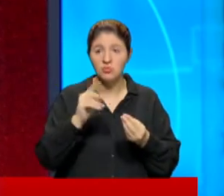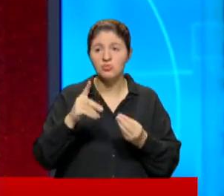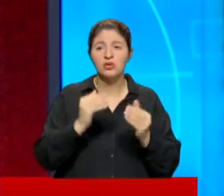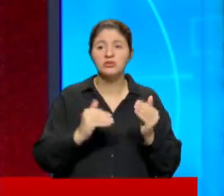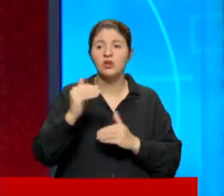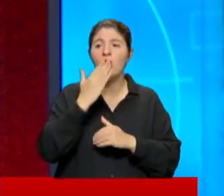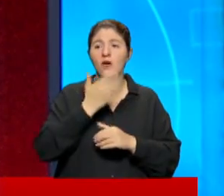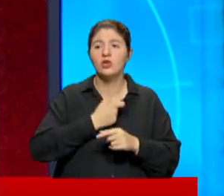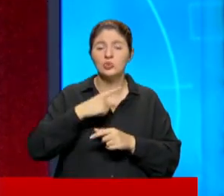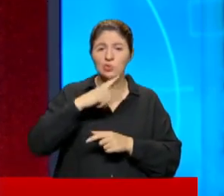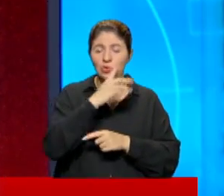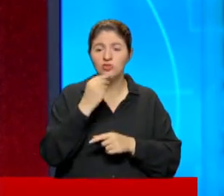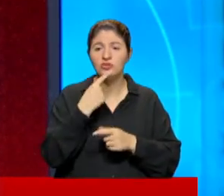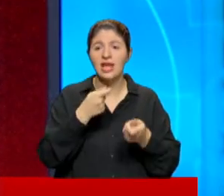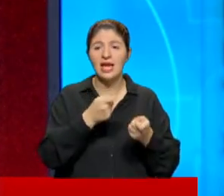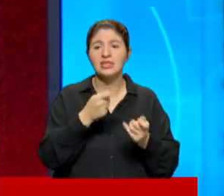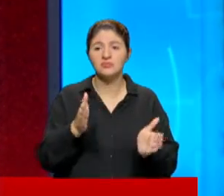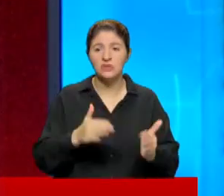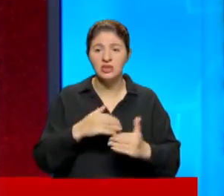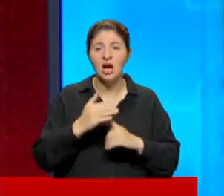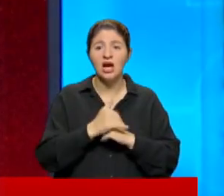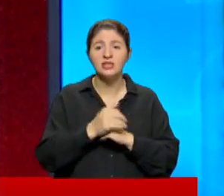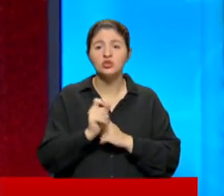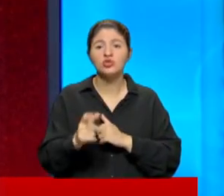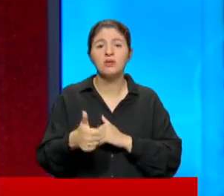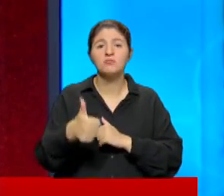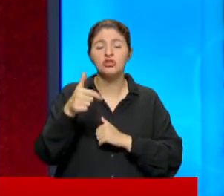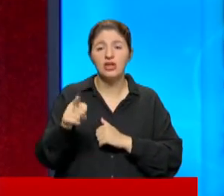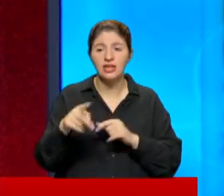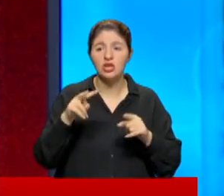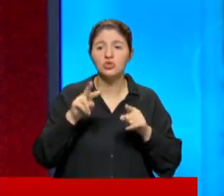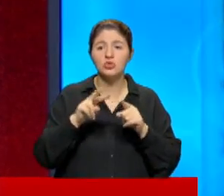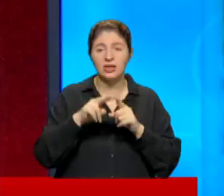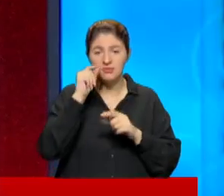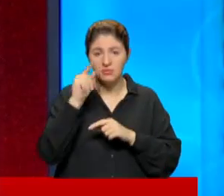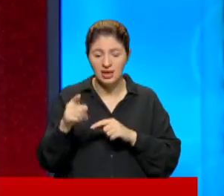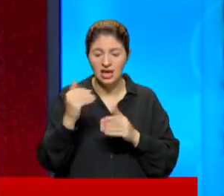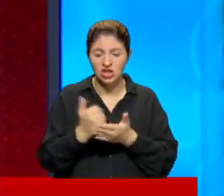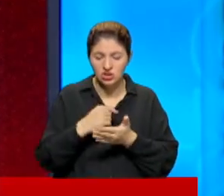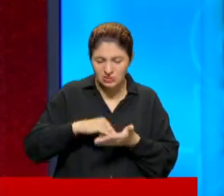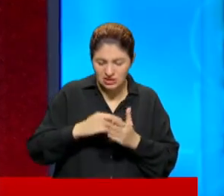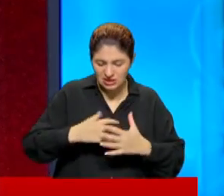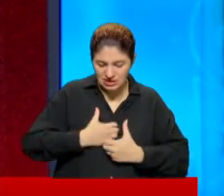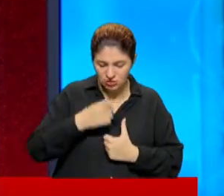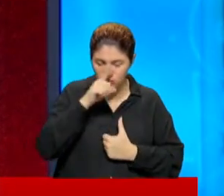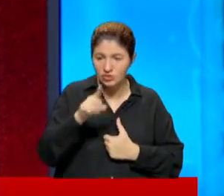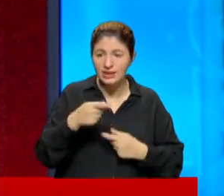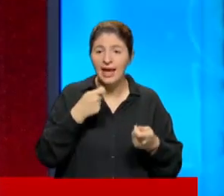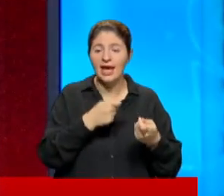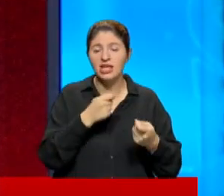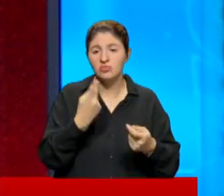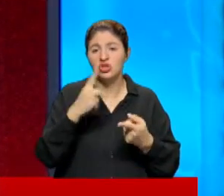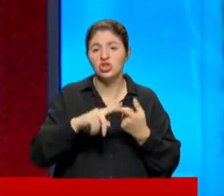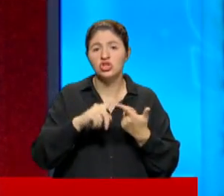öğrencileri zorladığını söyleyen eğitimsen Antalya Şube Başkanı Nurettin Sönmez geçim sıkıntısından dolayı eğitim